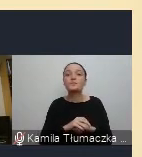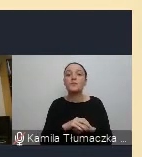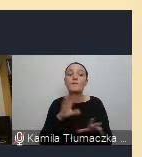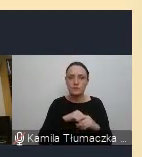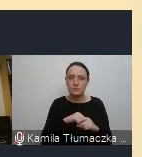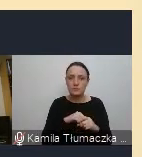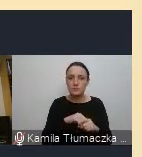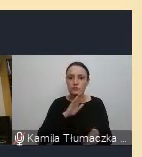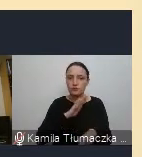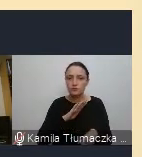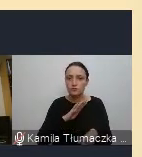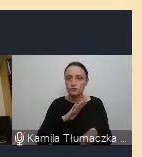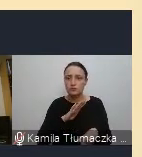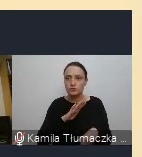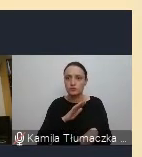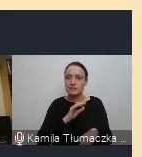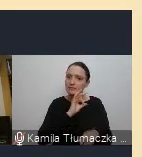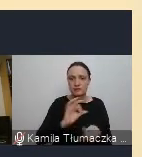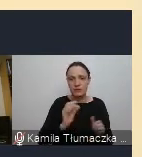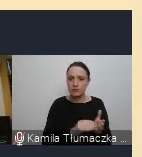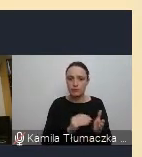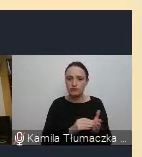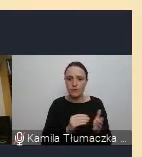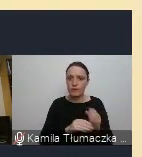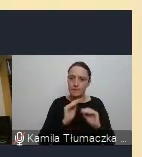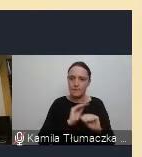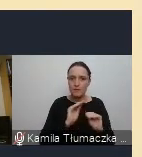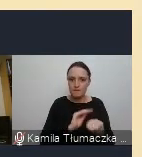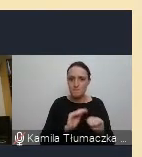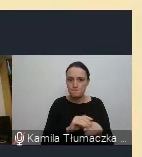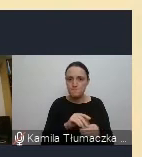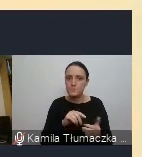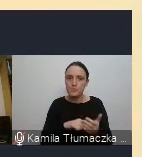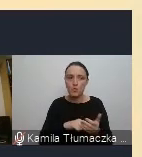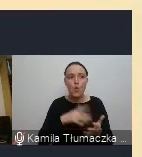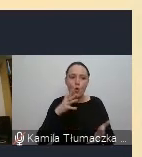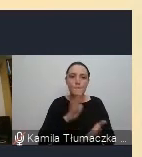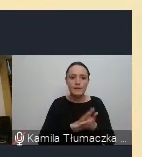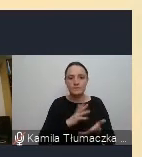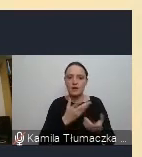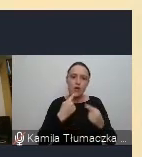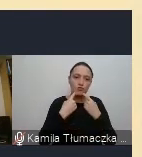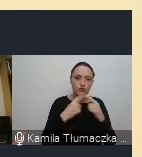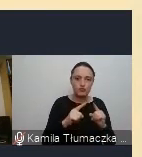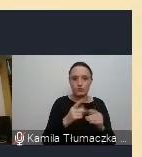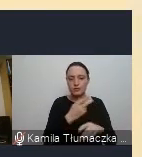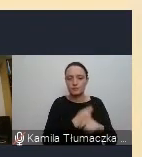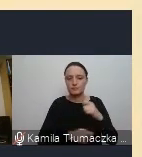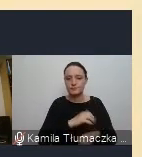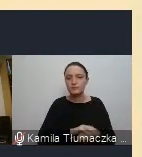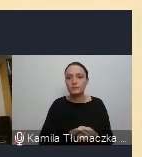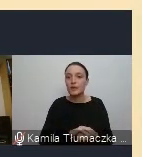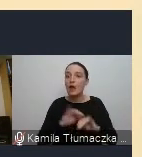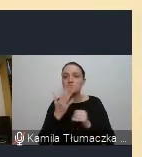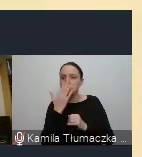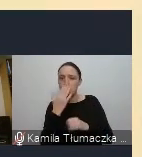dzieci ze specjalnymi potrzebami edukacyjnymi, z opiniami, z orzeczeniami. Jak to